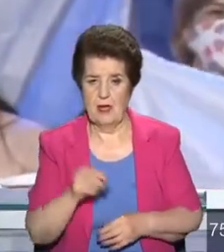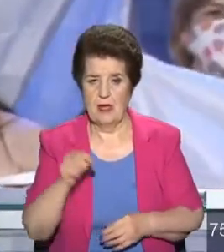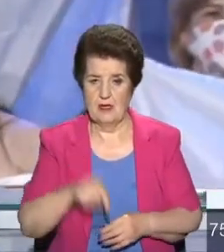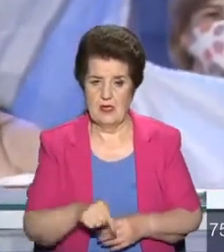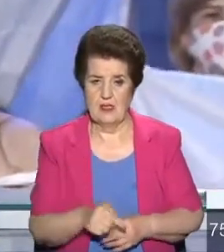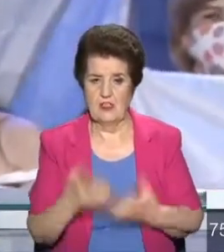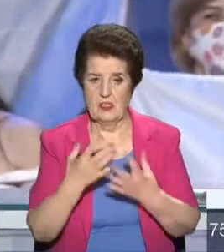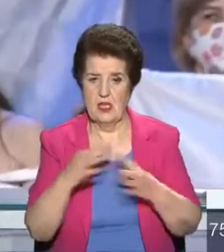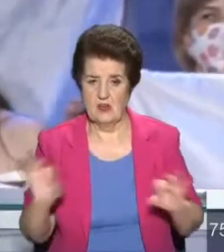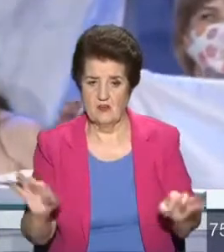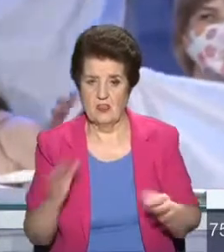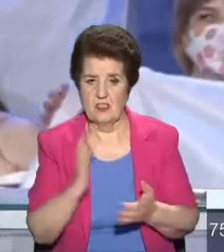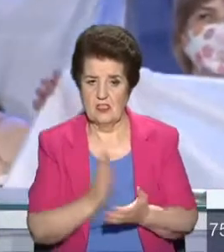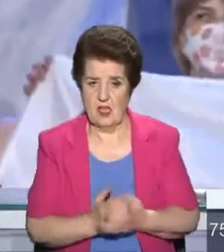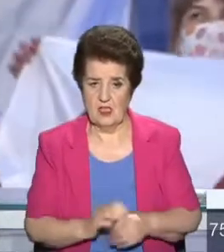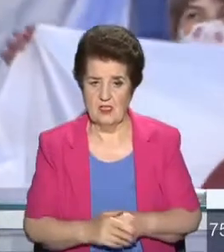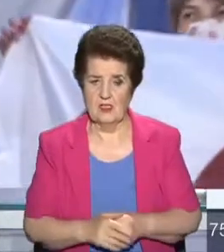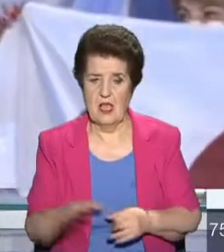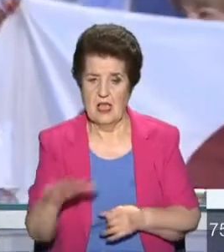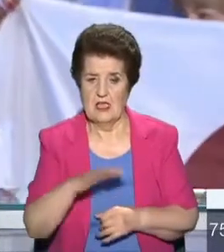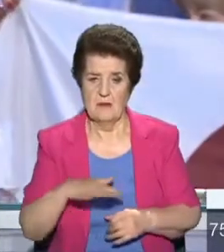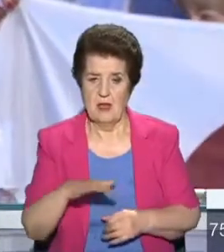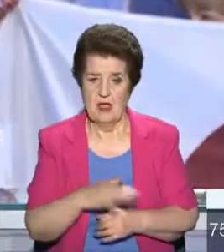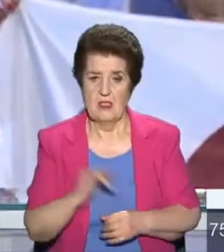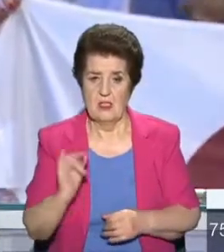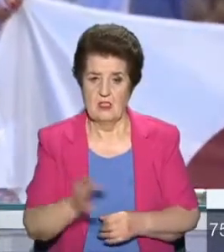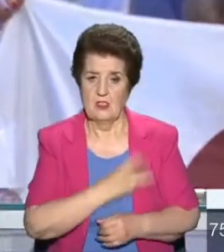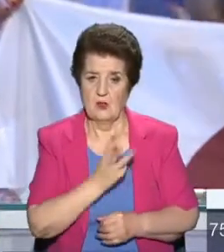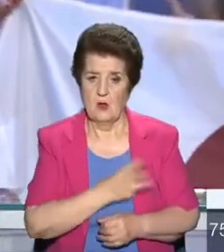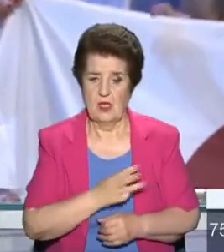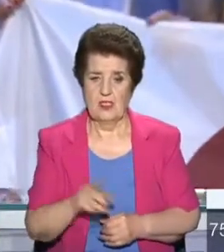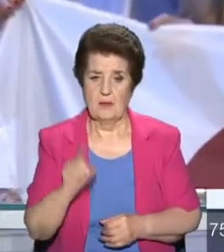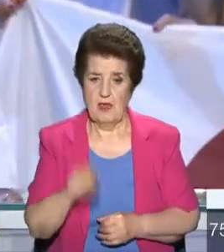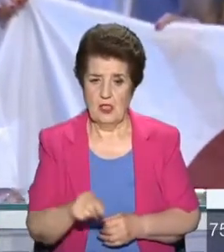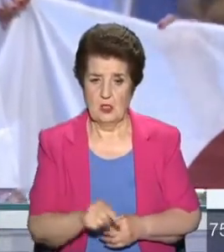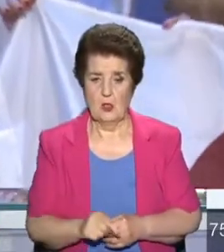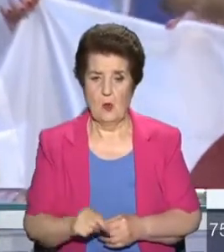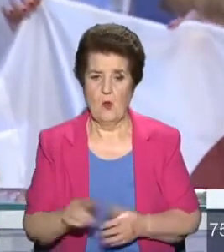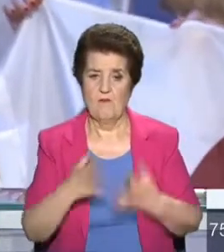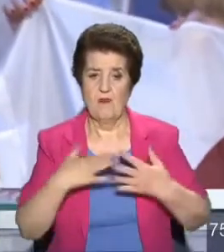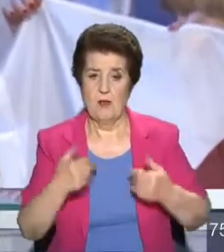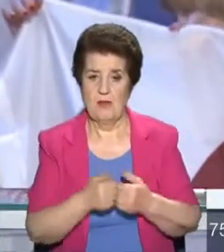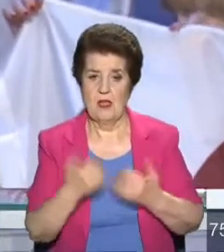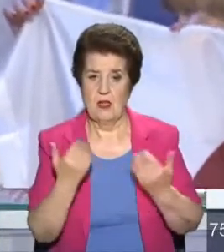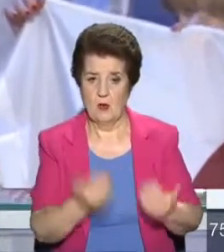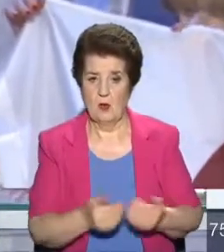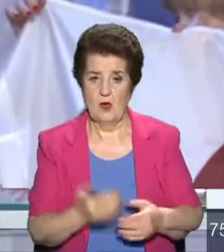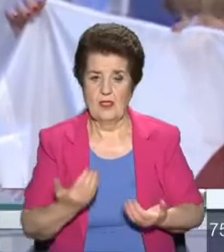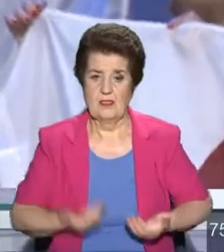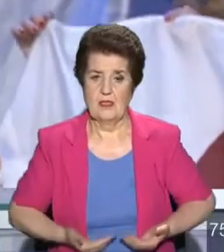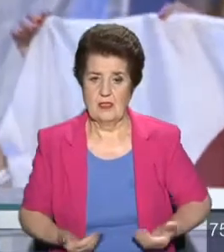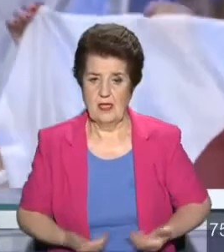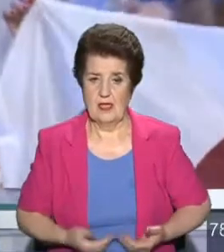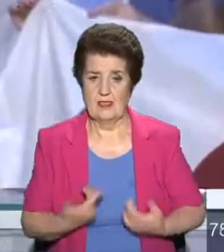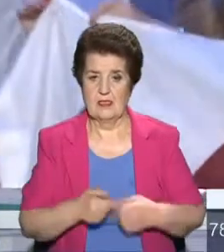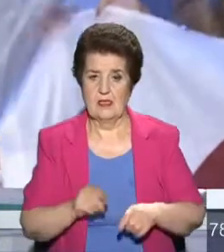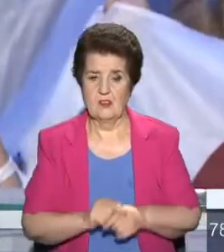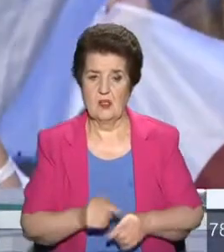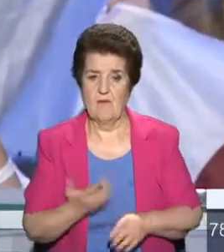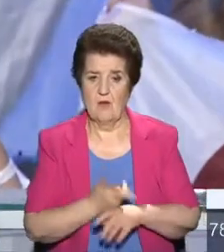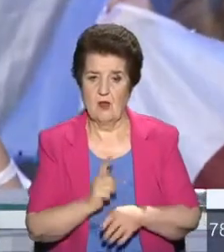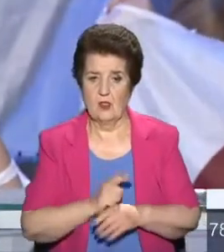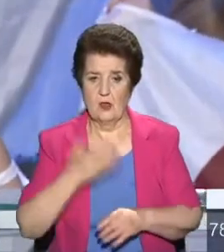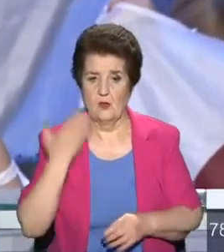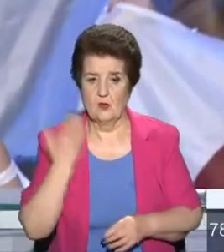au acces în spațiul civilizației Au ce doresc și pentru familiile lor Să trăiască întruna astfel de spațiu civilizație onal ar fi foarte